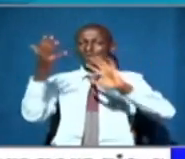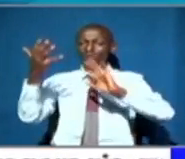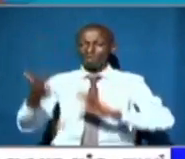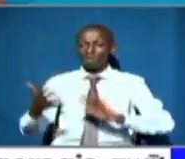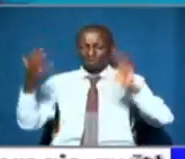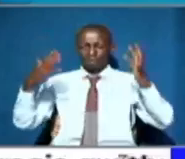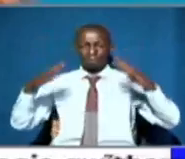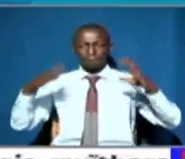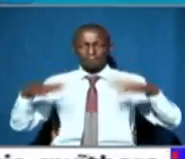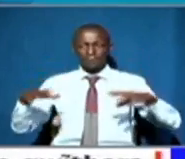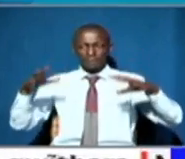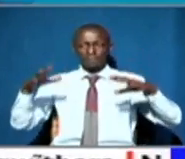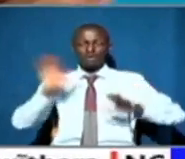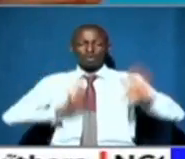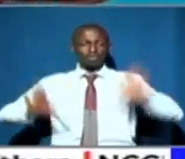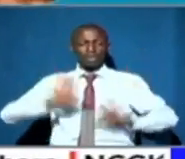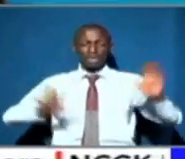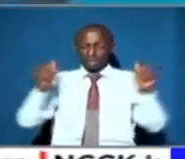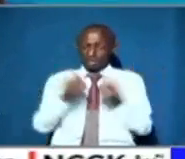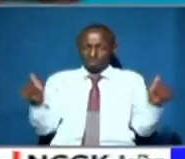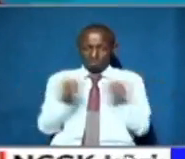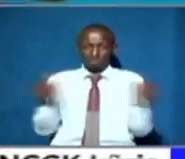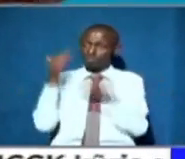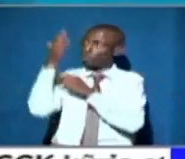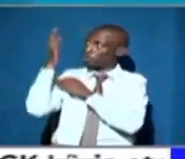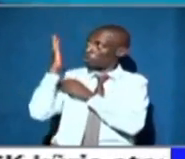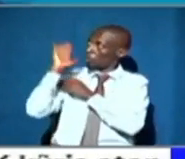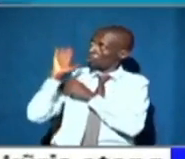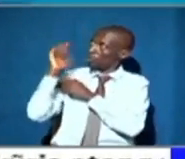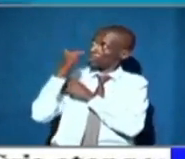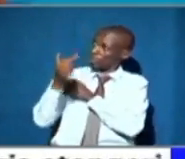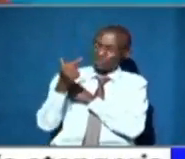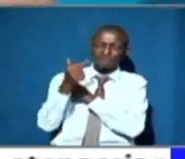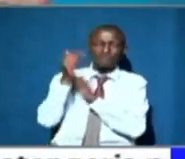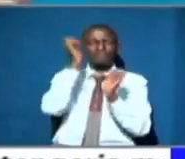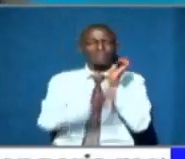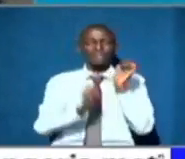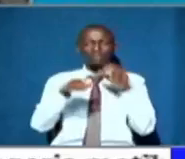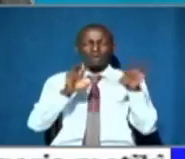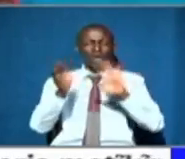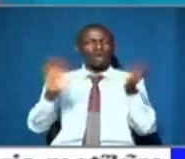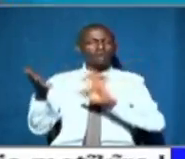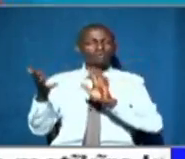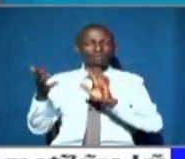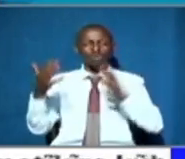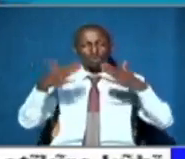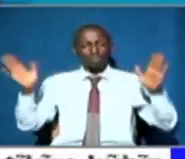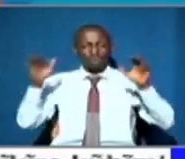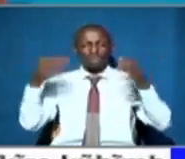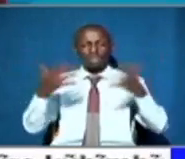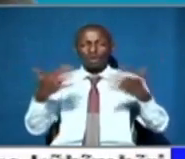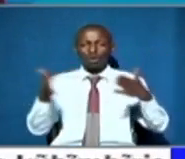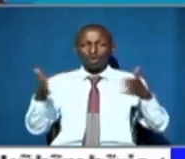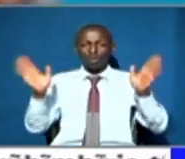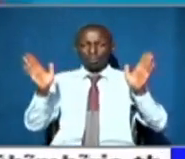adu manyita hadafu no ino ne gai watu he hadafu ino to amenyita wega gai ni agutuhigurira na maudu mahinguka